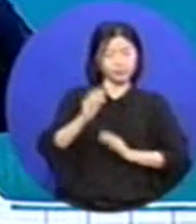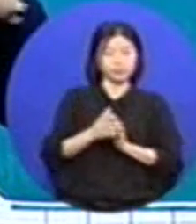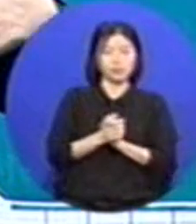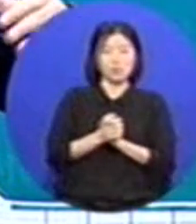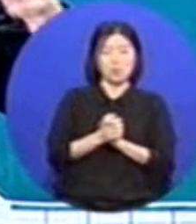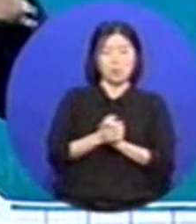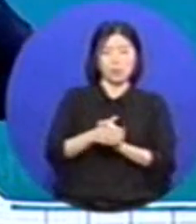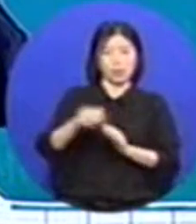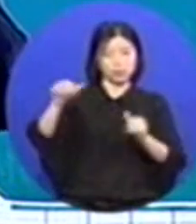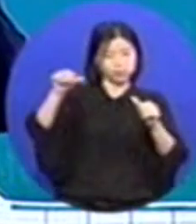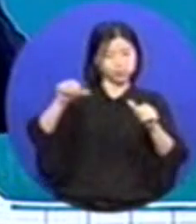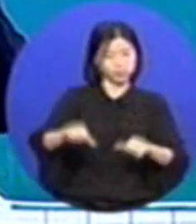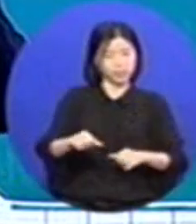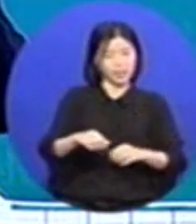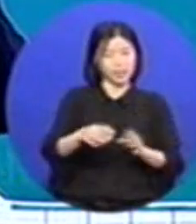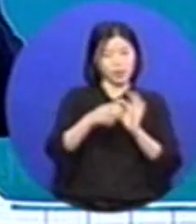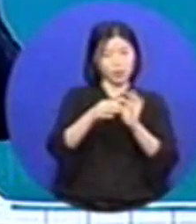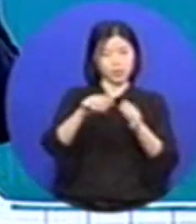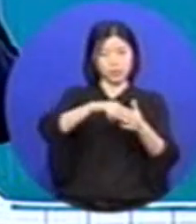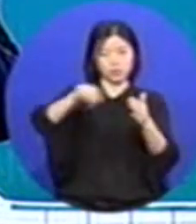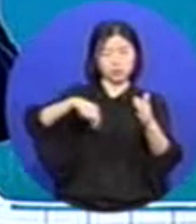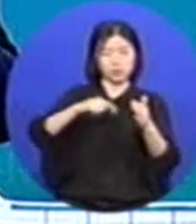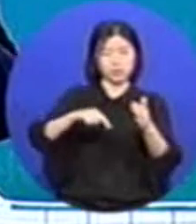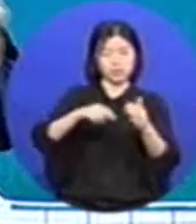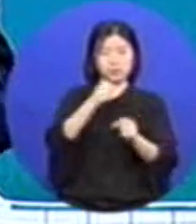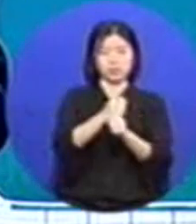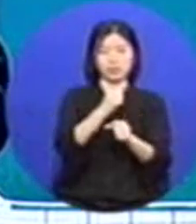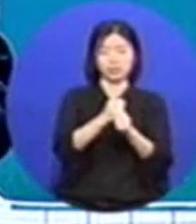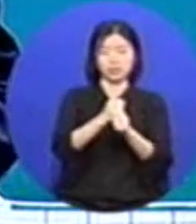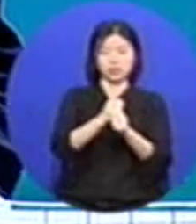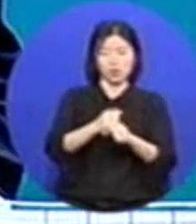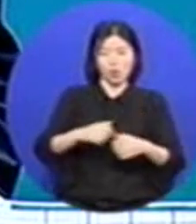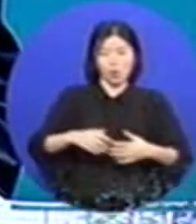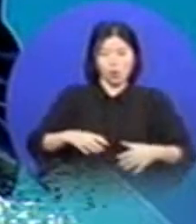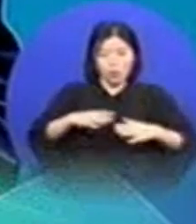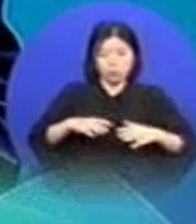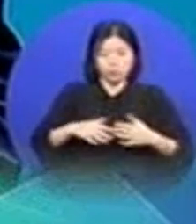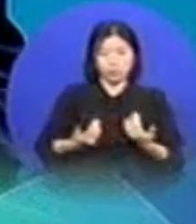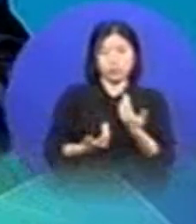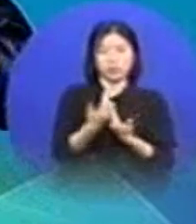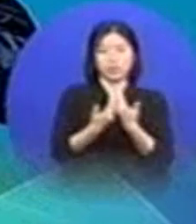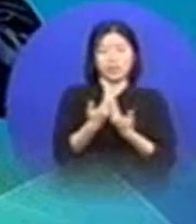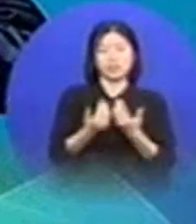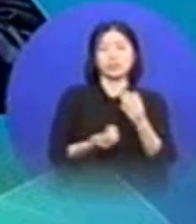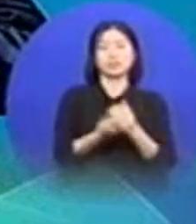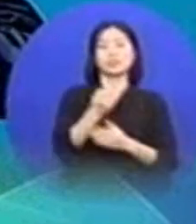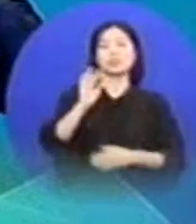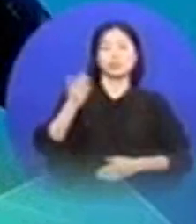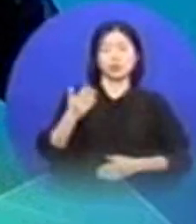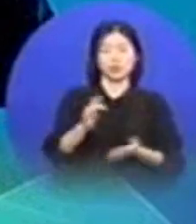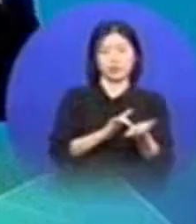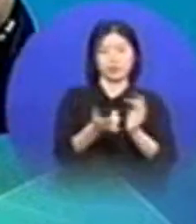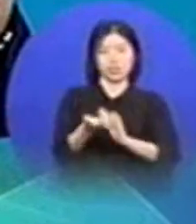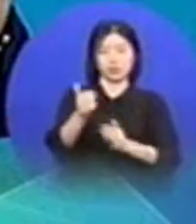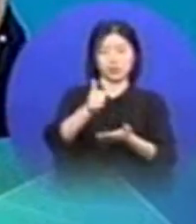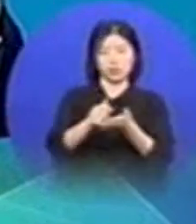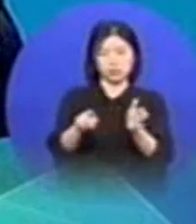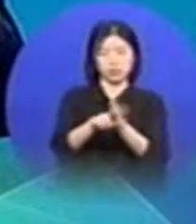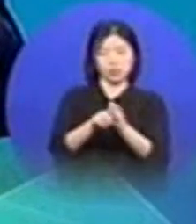이건 타락한 관계 속에서 빚어지는 무서운 갈등을 일으키는 겁니다 예수 믿으면 안 뜨니